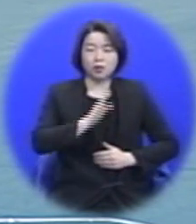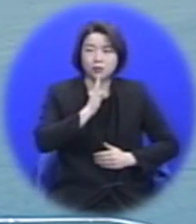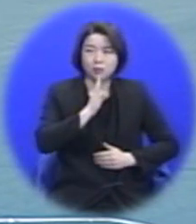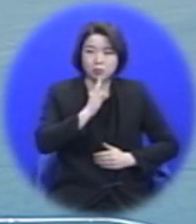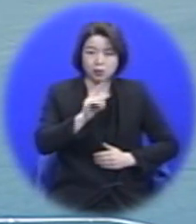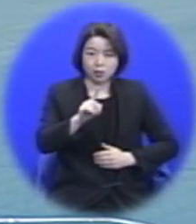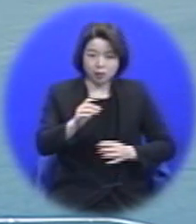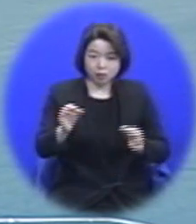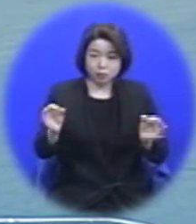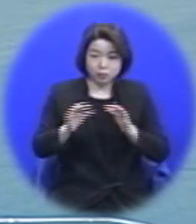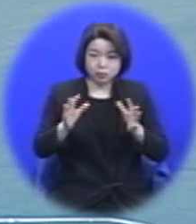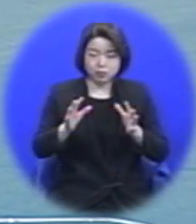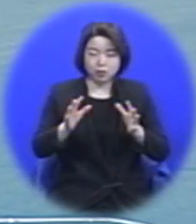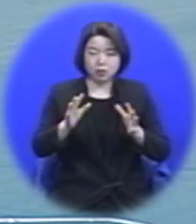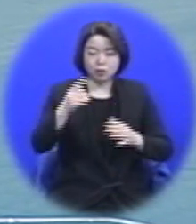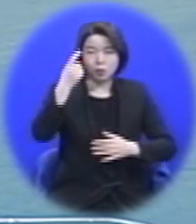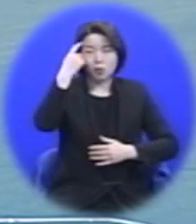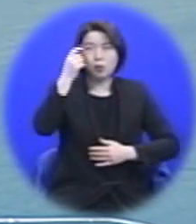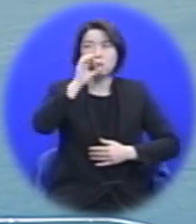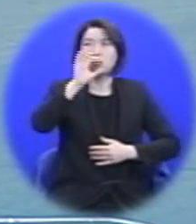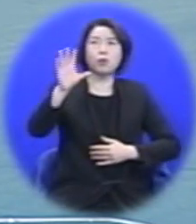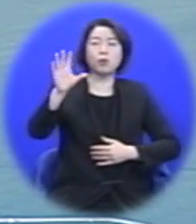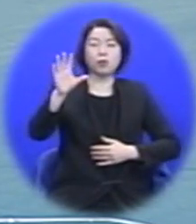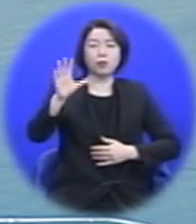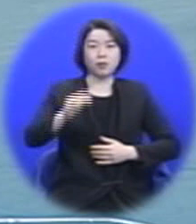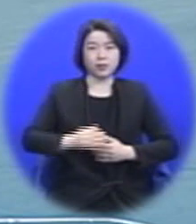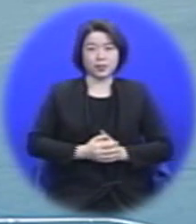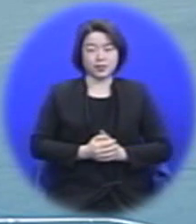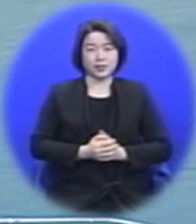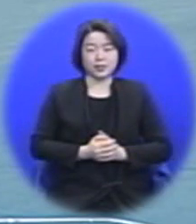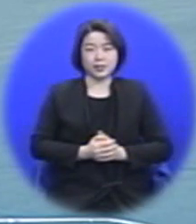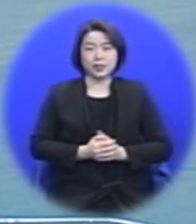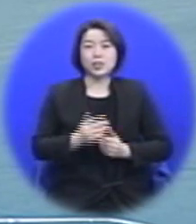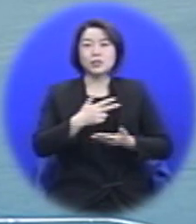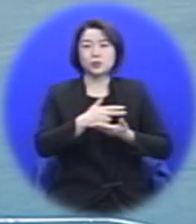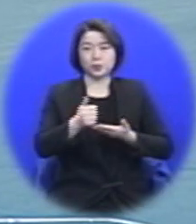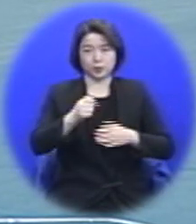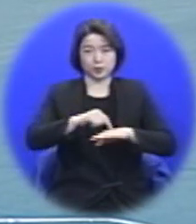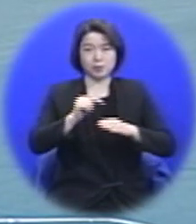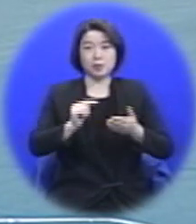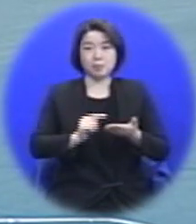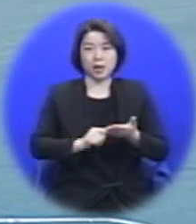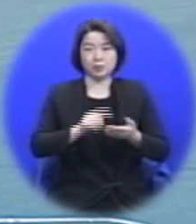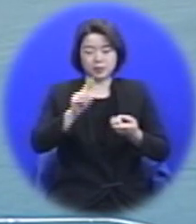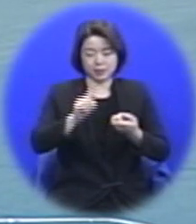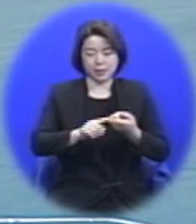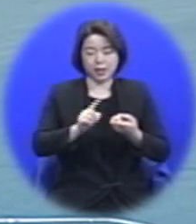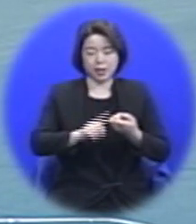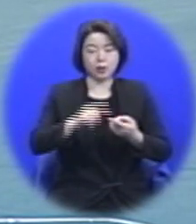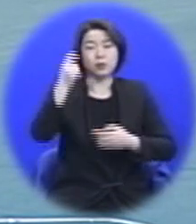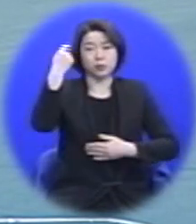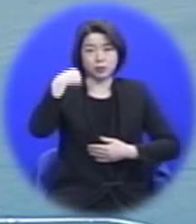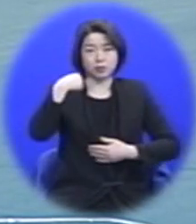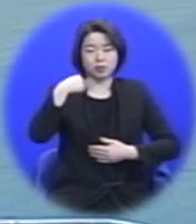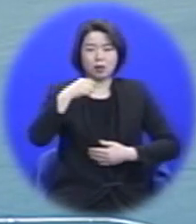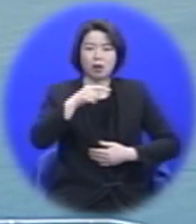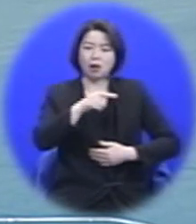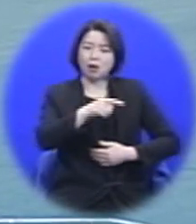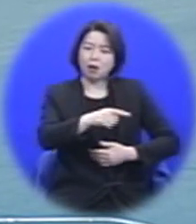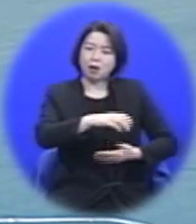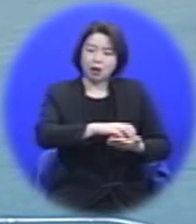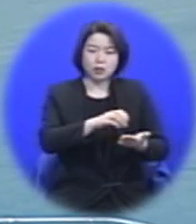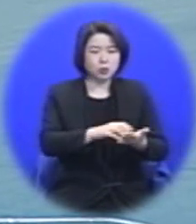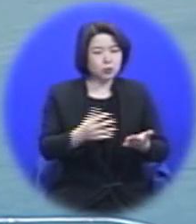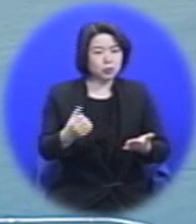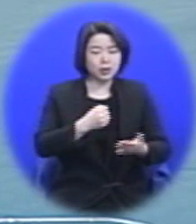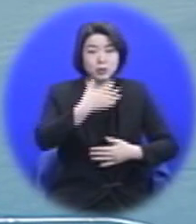한순간 멍하더랍니다. 그러면서 주님의 마음이 그대로 느껴지더랍니다. 이 정도도 힘들면 넌